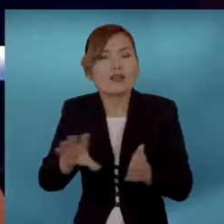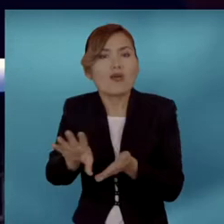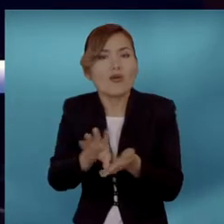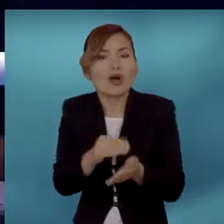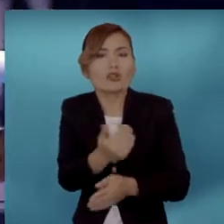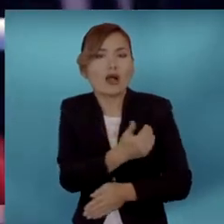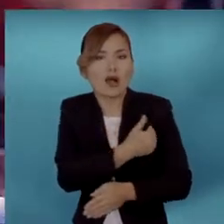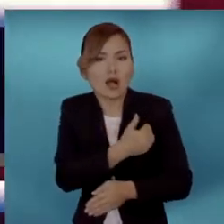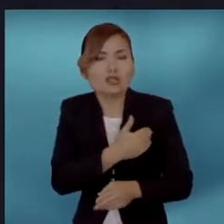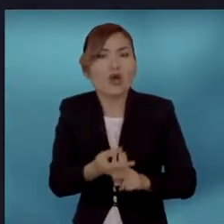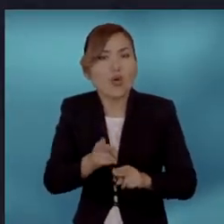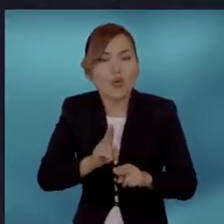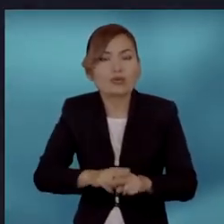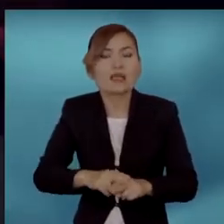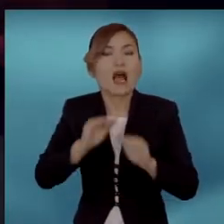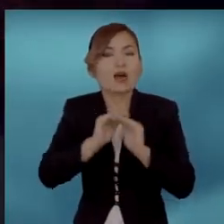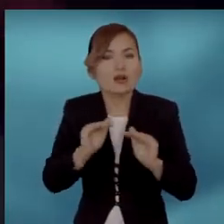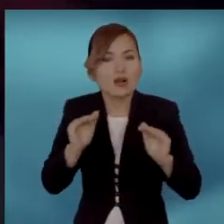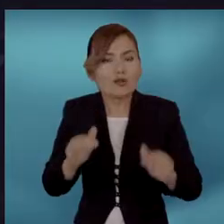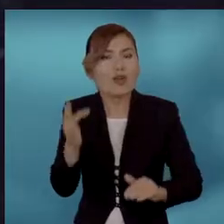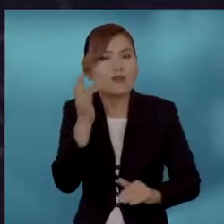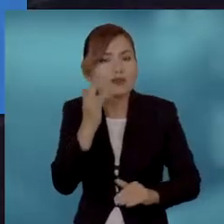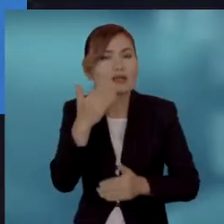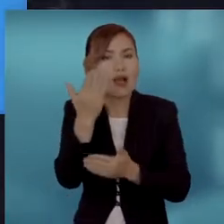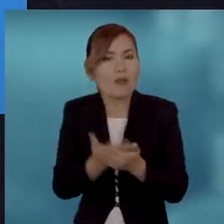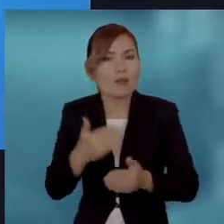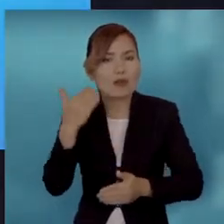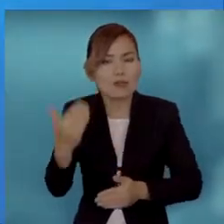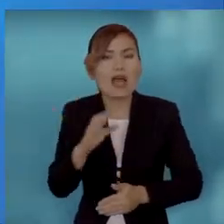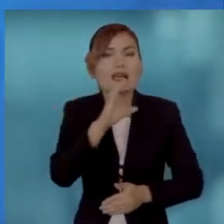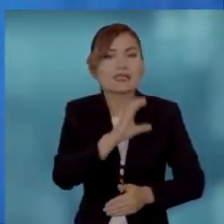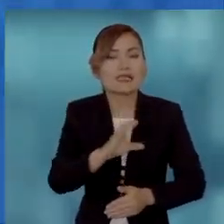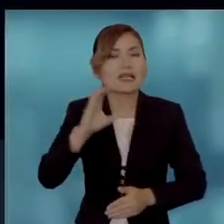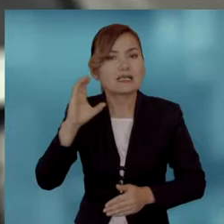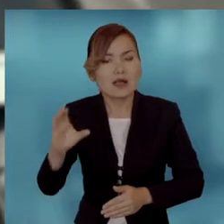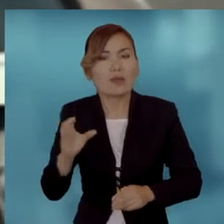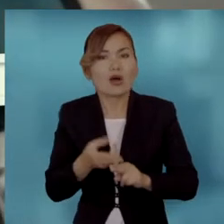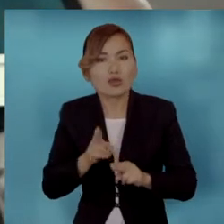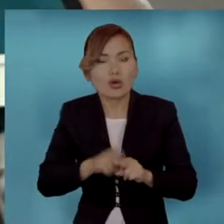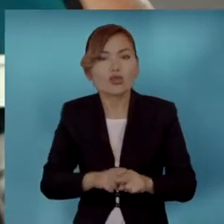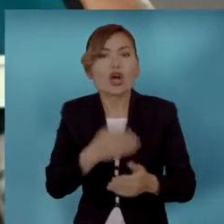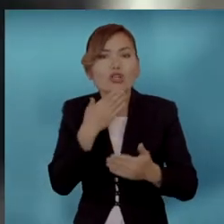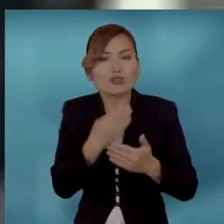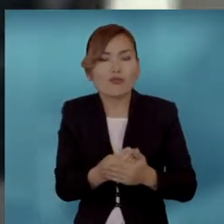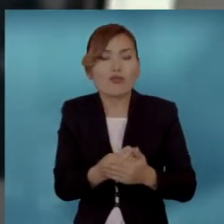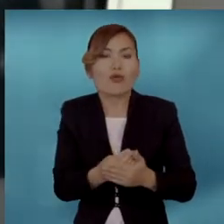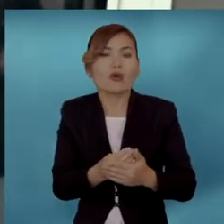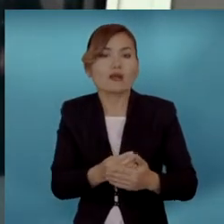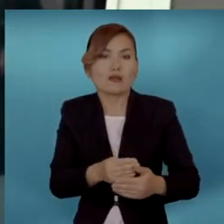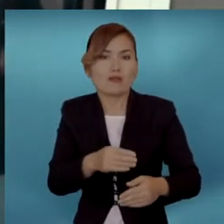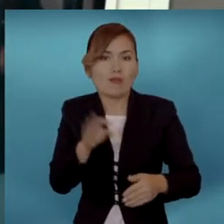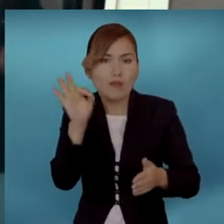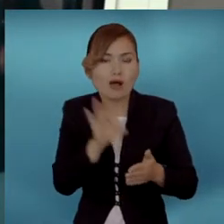келетін бокстың жаңа жеткіншектерінің кеудесіне үміт отын жақты. Серік Сәпиев спортта өз мақсатына жете